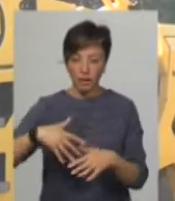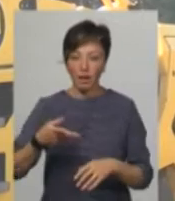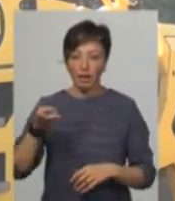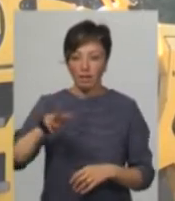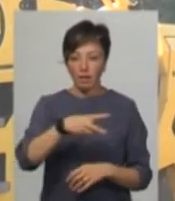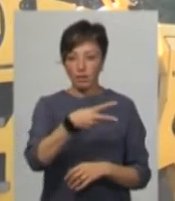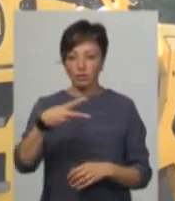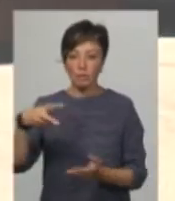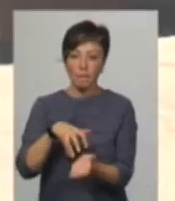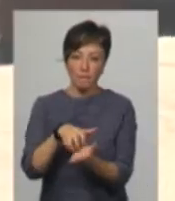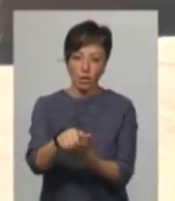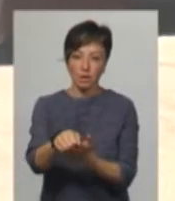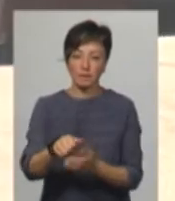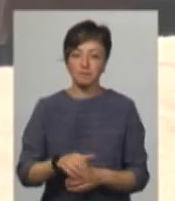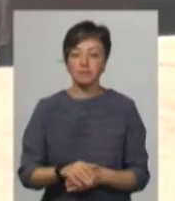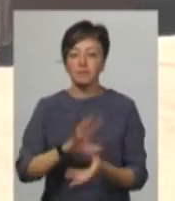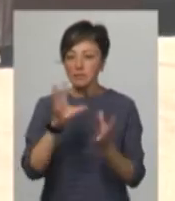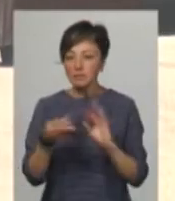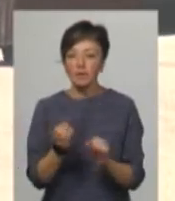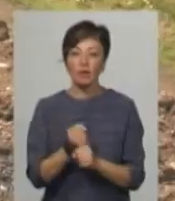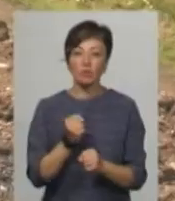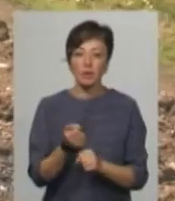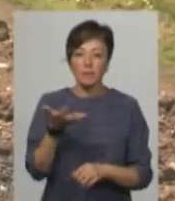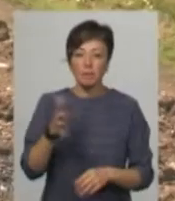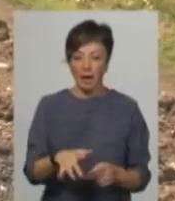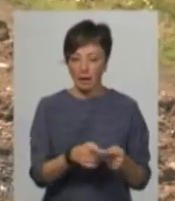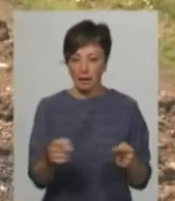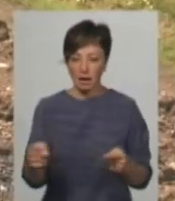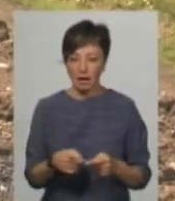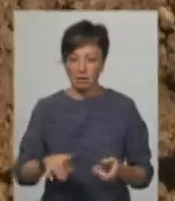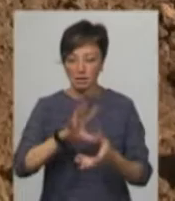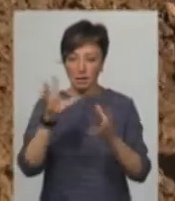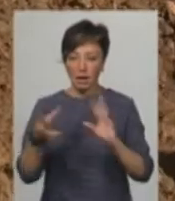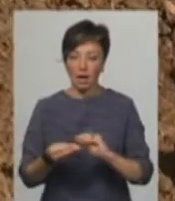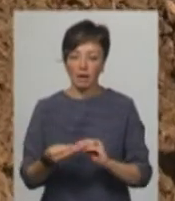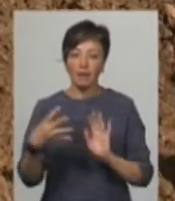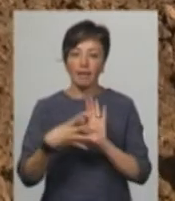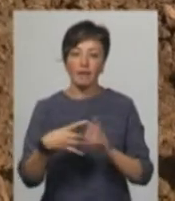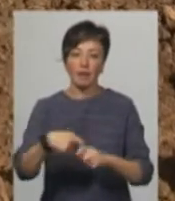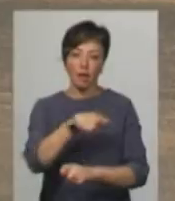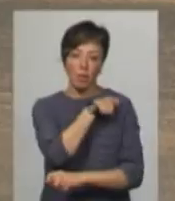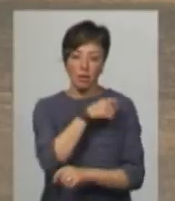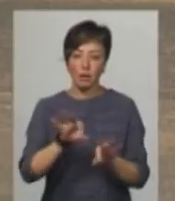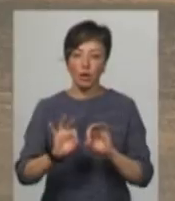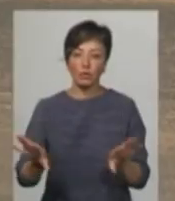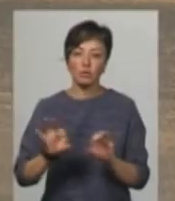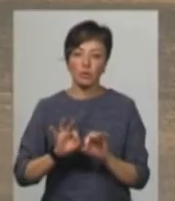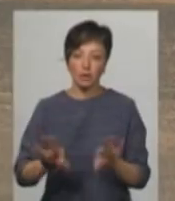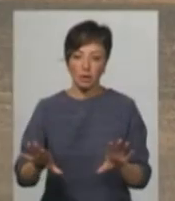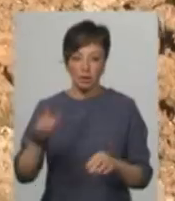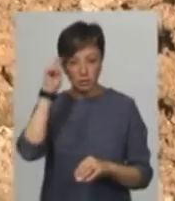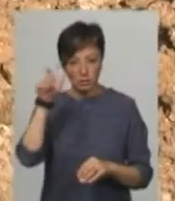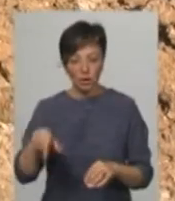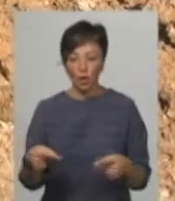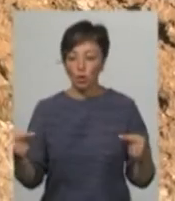2 шари покриття бетону. Загалом у роботі підрядника 5 ділянок загальною протяжністю близько 9 кілометрів, розповідає Тарас Чилій. Говорить, що